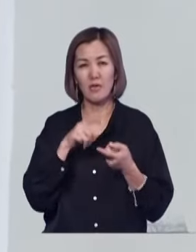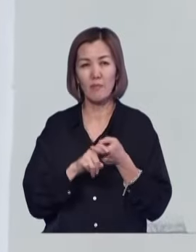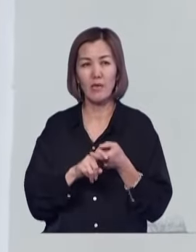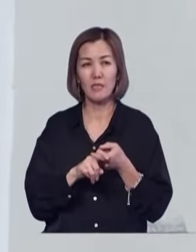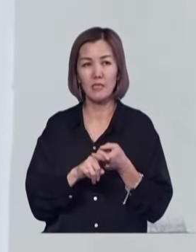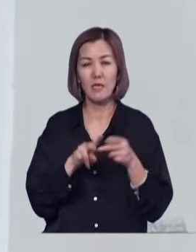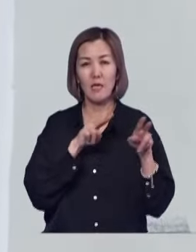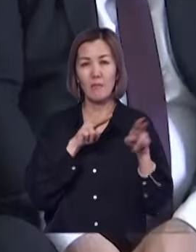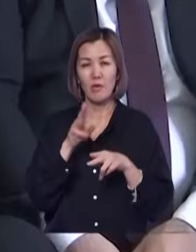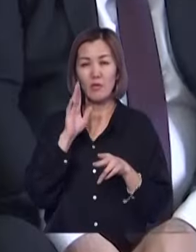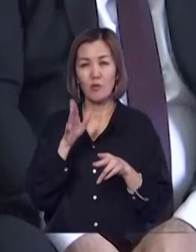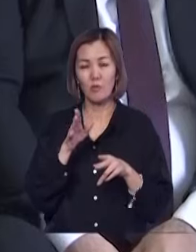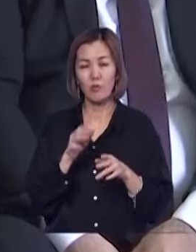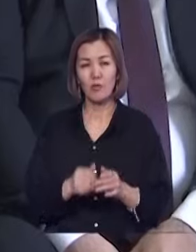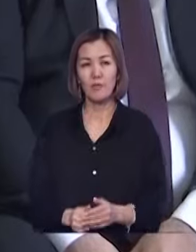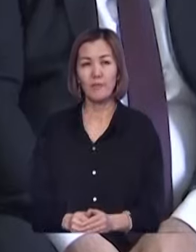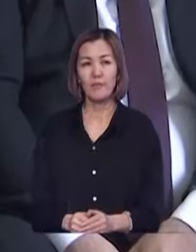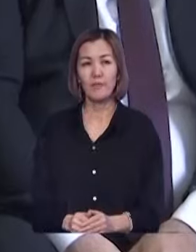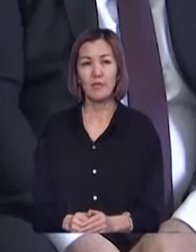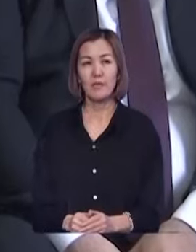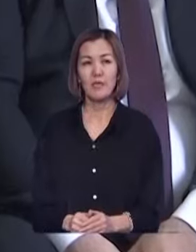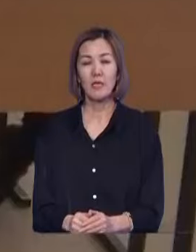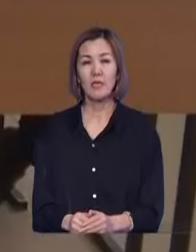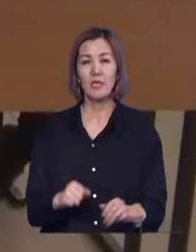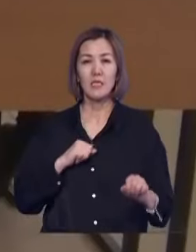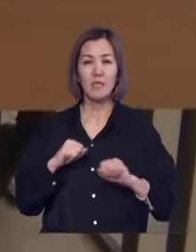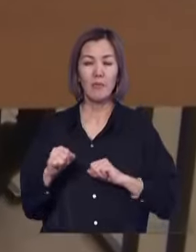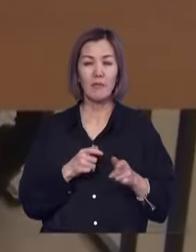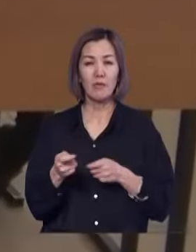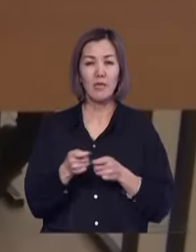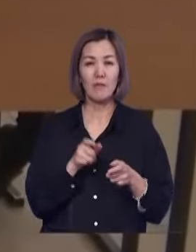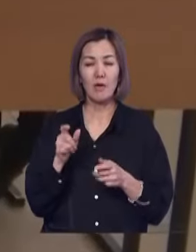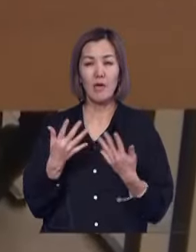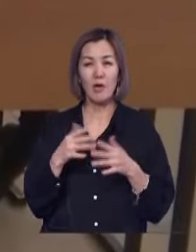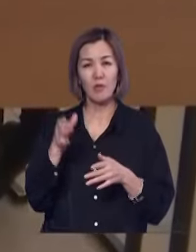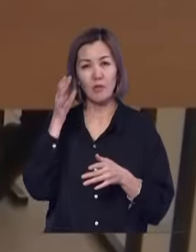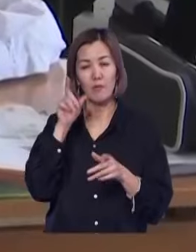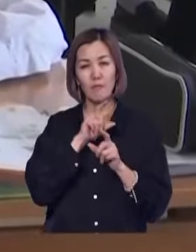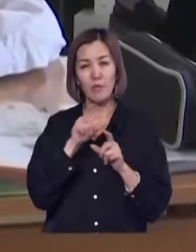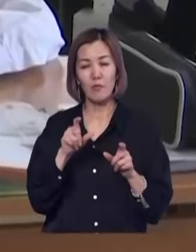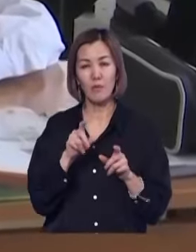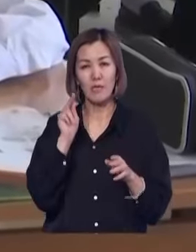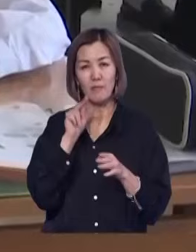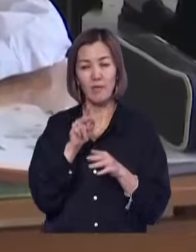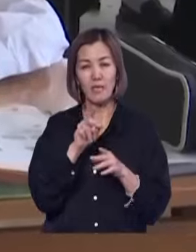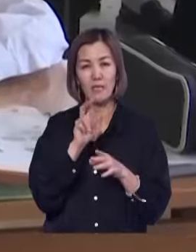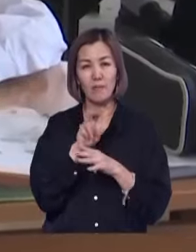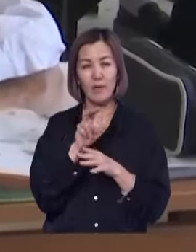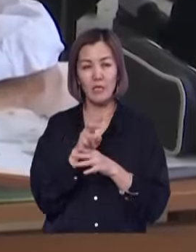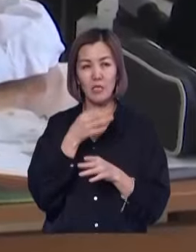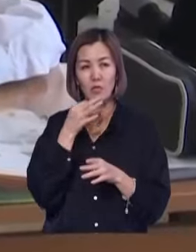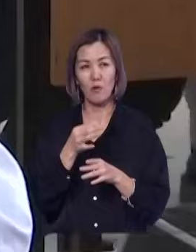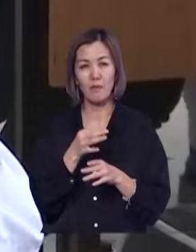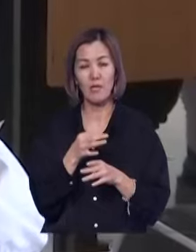өз бақылауымда ұстаймын деді. Әрі сапар барысында аймақ басшысы ауылдық білім беру мекемелеріне де бас сұқты.